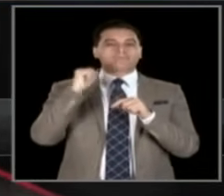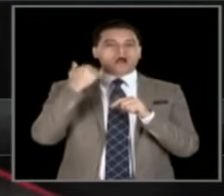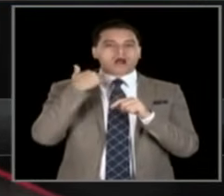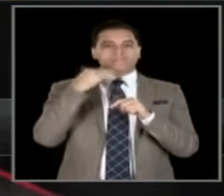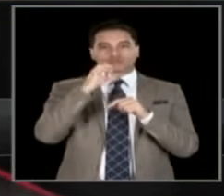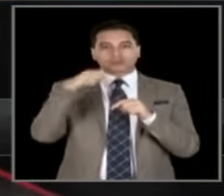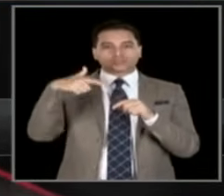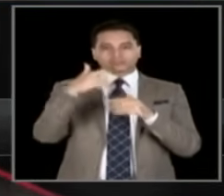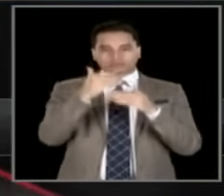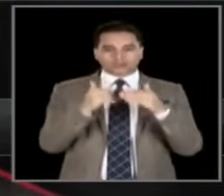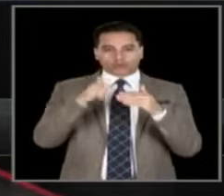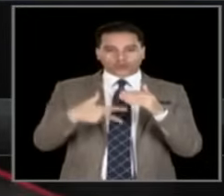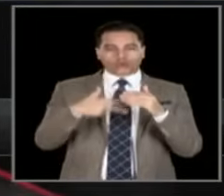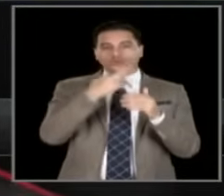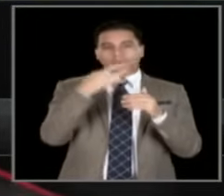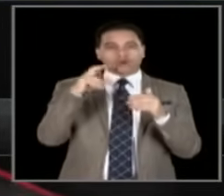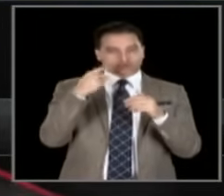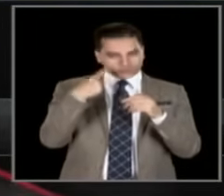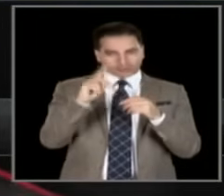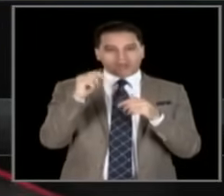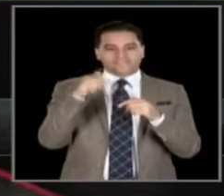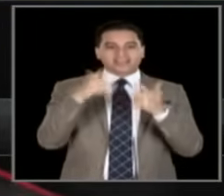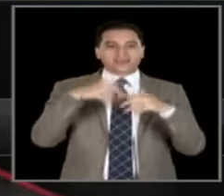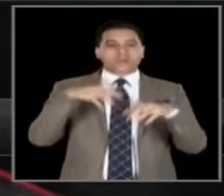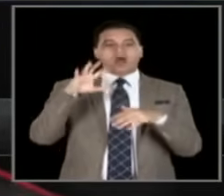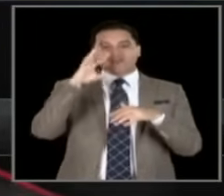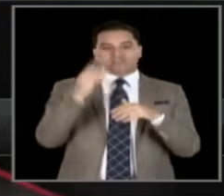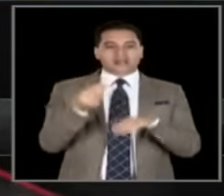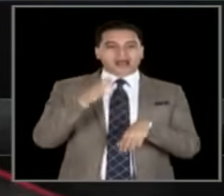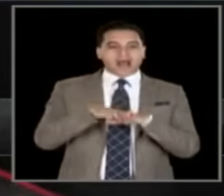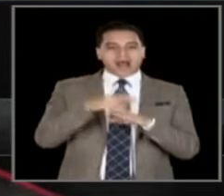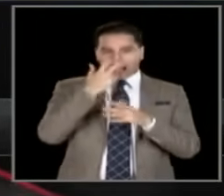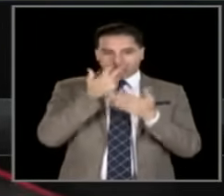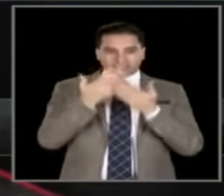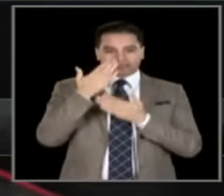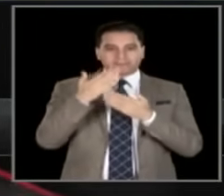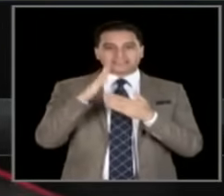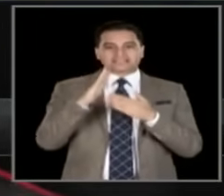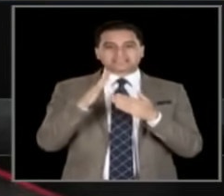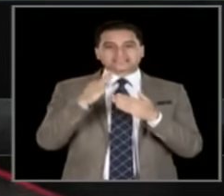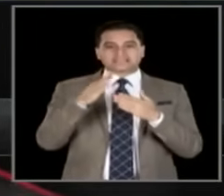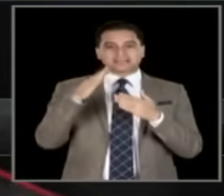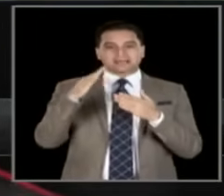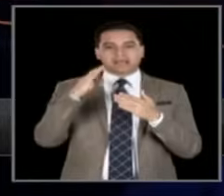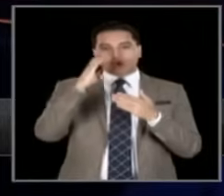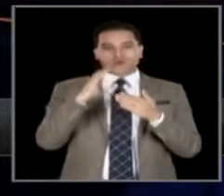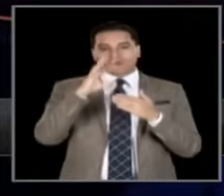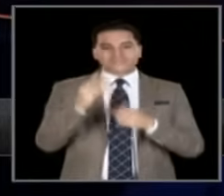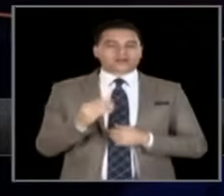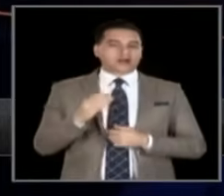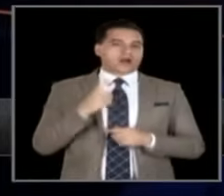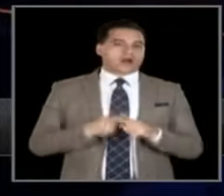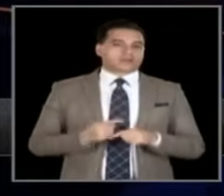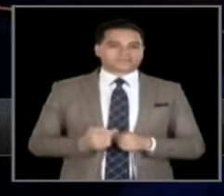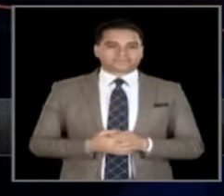960 320 صح الدوله الافريقيه التي كان يطلق عليها قديما ساحل الذهب جنوب افريقيا